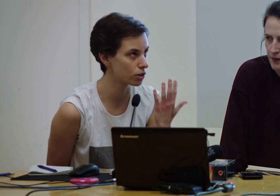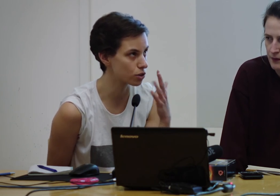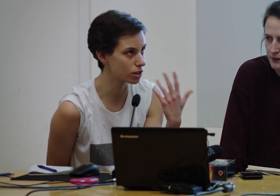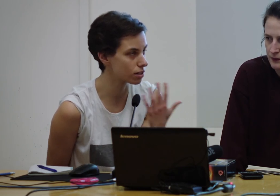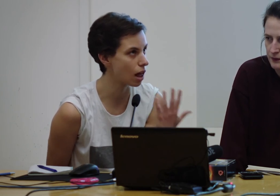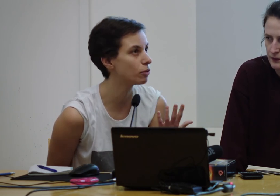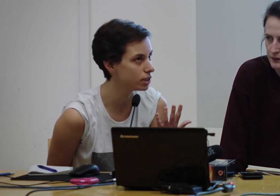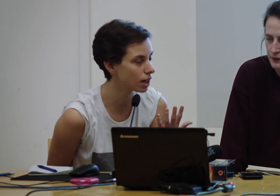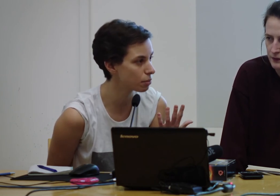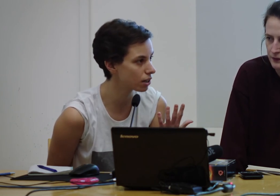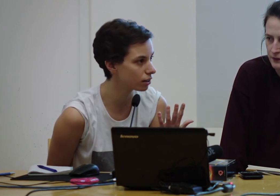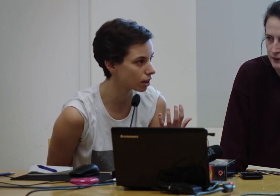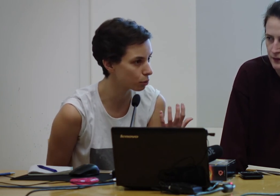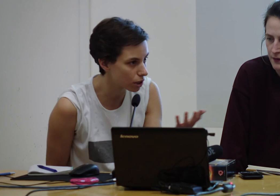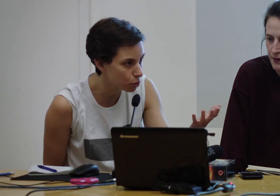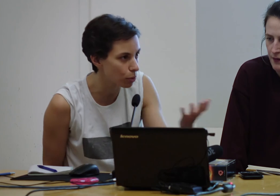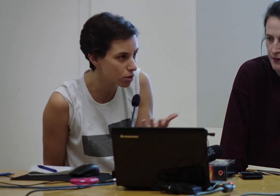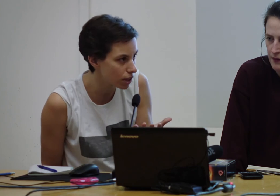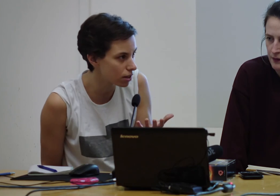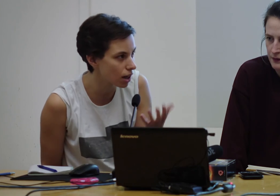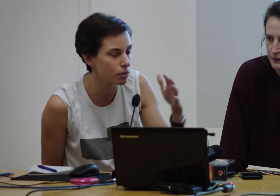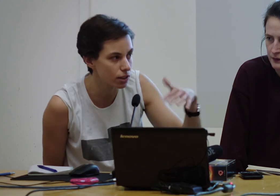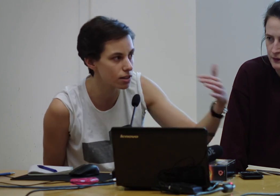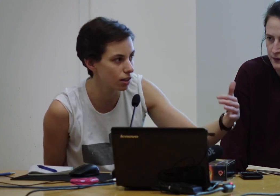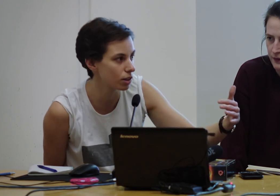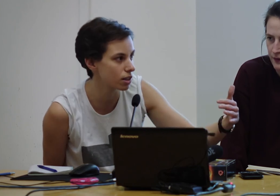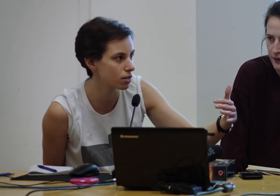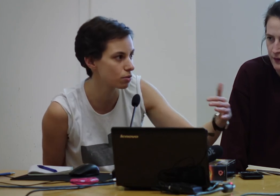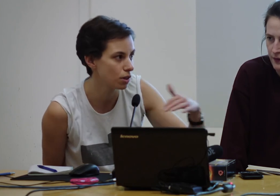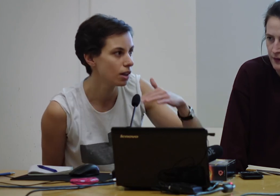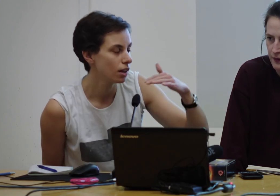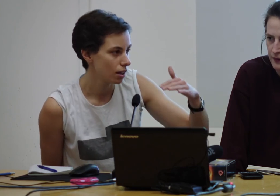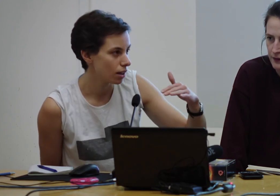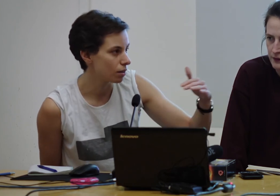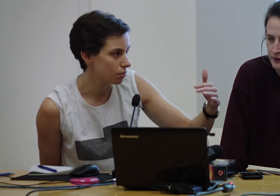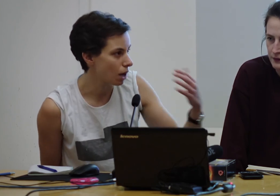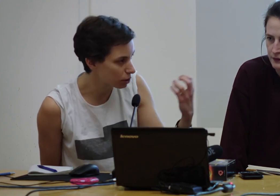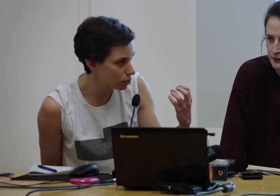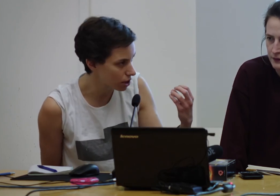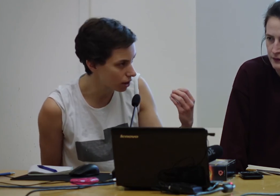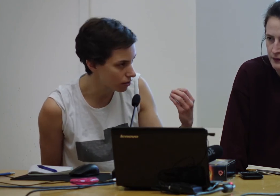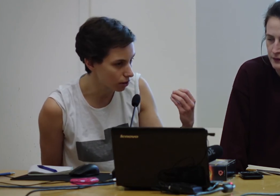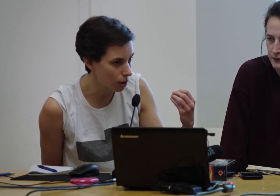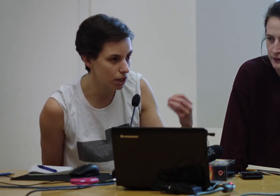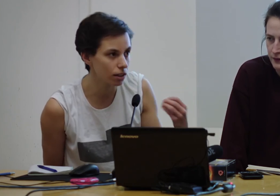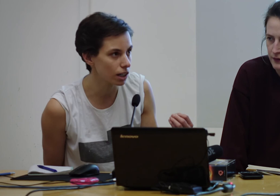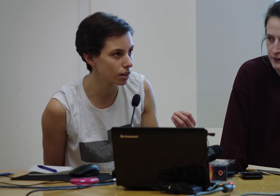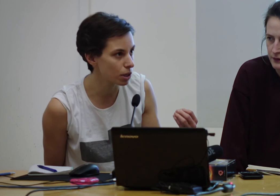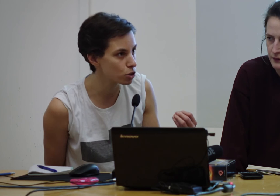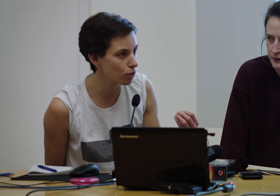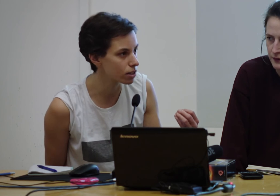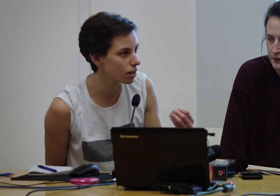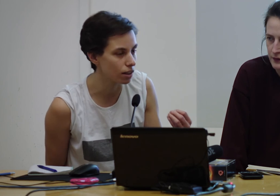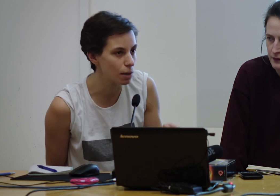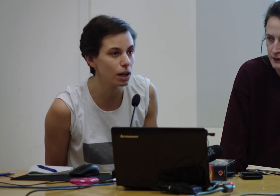ako slabo vidia napríklad, tak potrebujú podsvietenie, aby vedeli sledovať cestu a potrebujú silné svetlo napríklad, ale keď tam